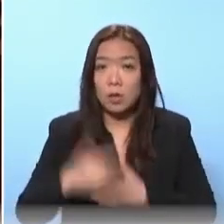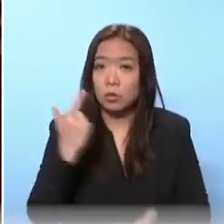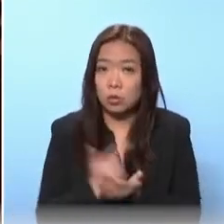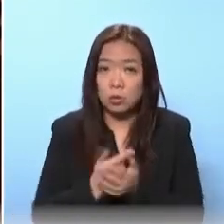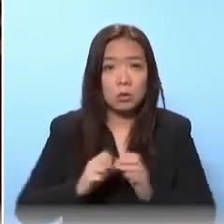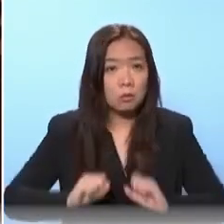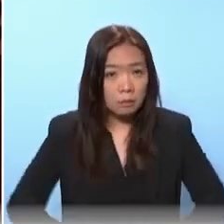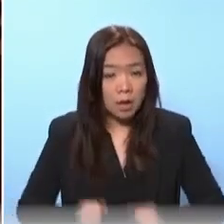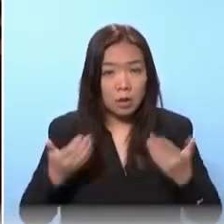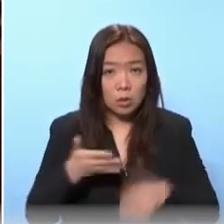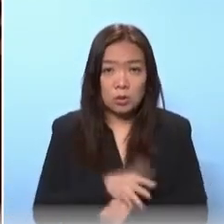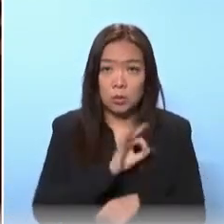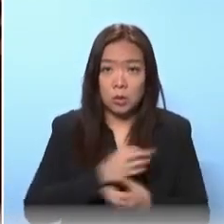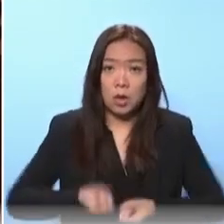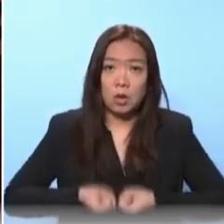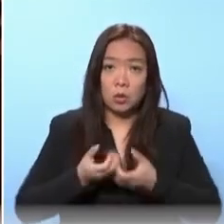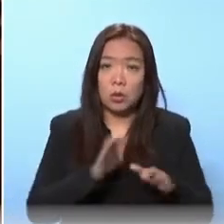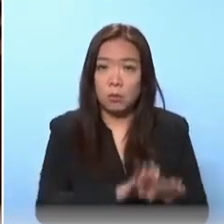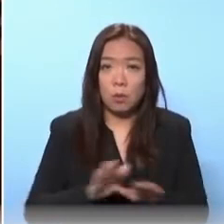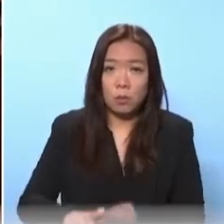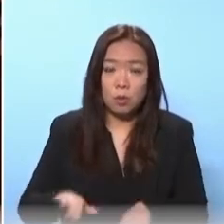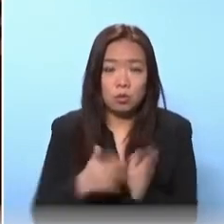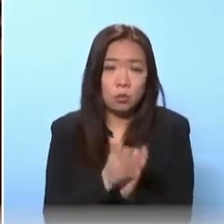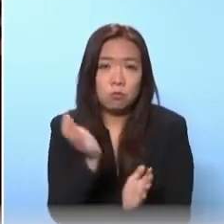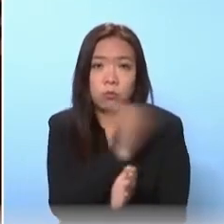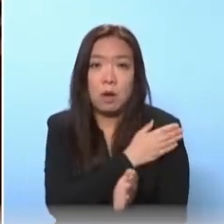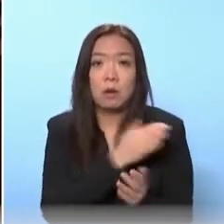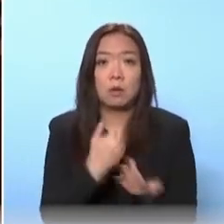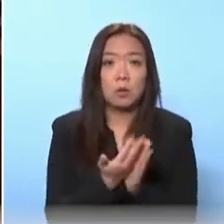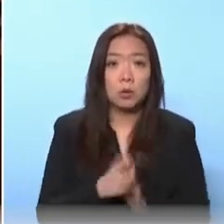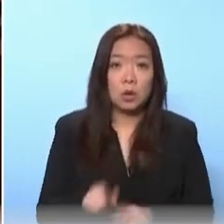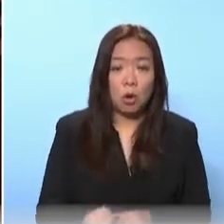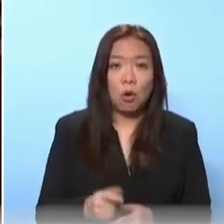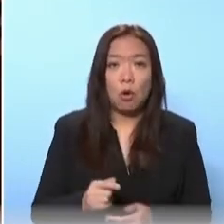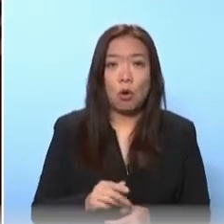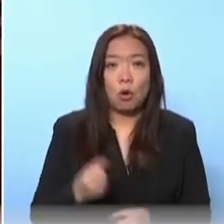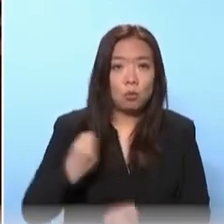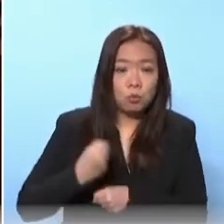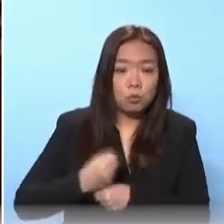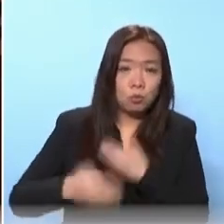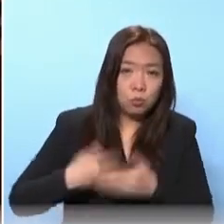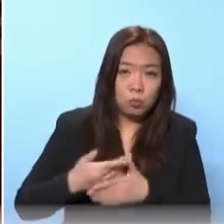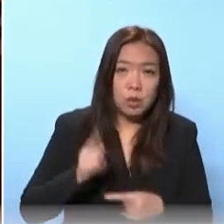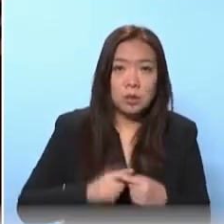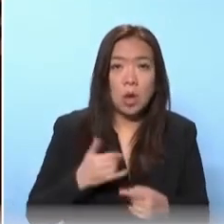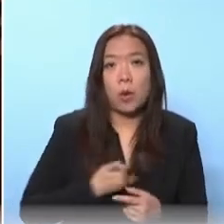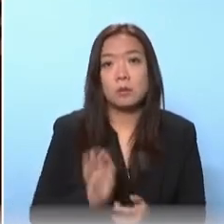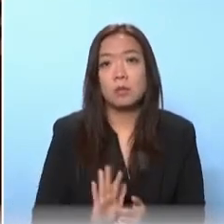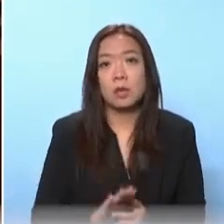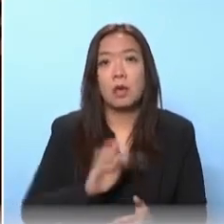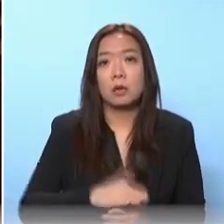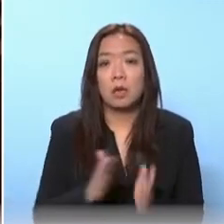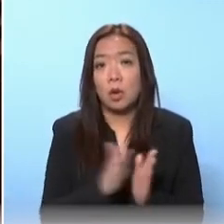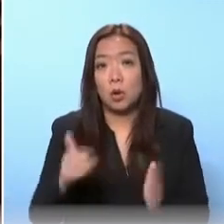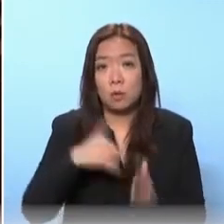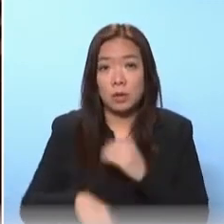對於社會的貢獻以至到所有的承擔的責任，他們的付出都是無庸置疑的。而在他們當